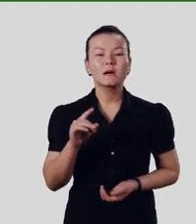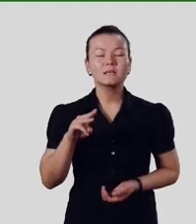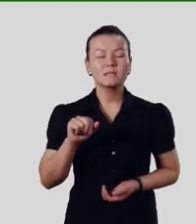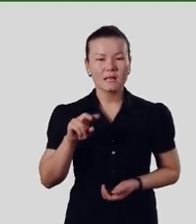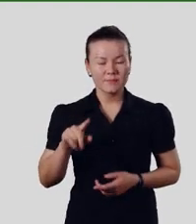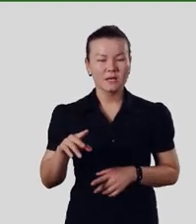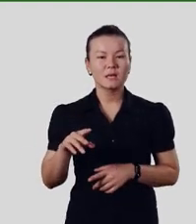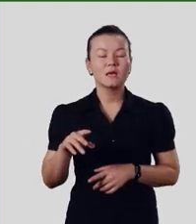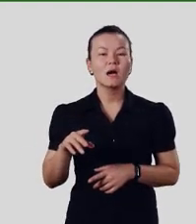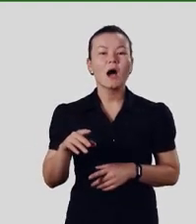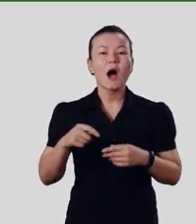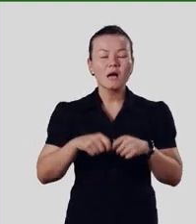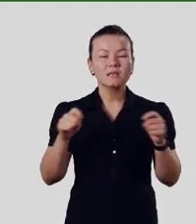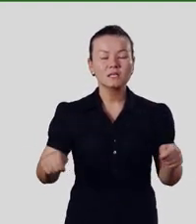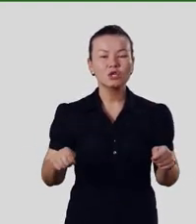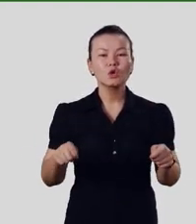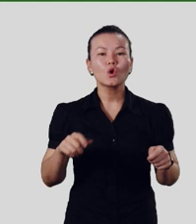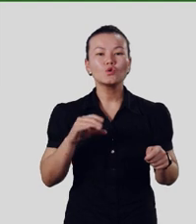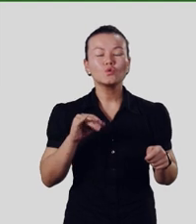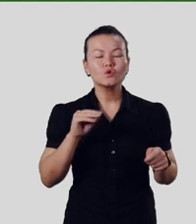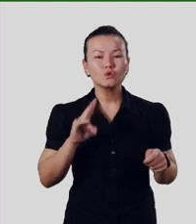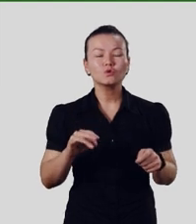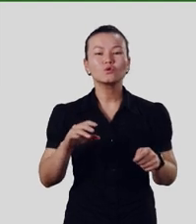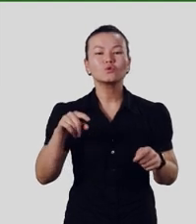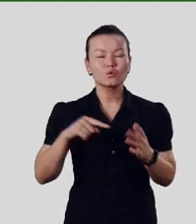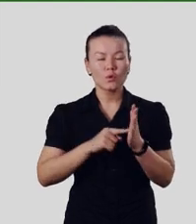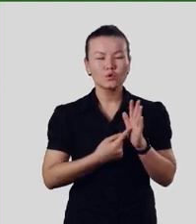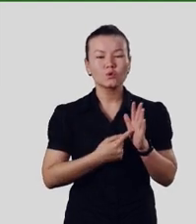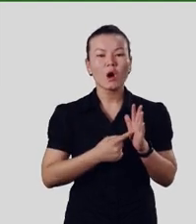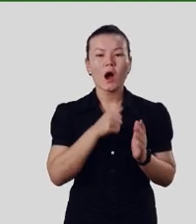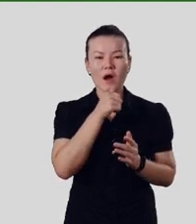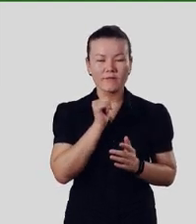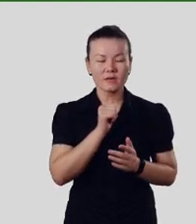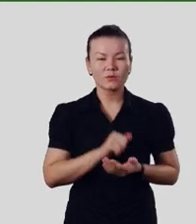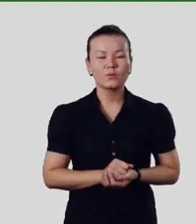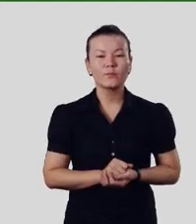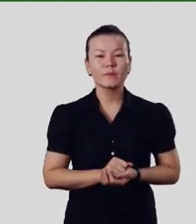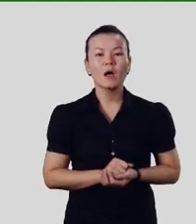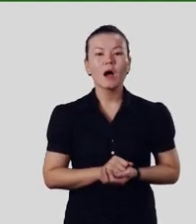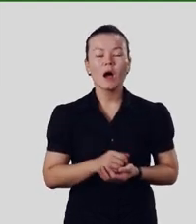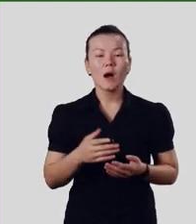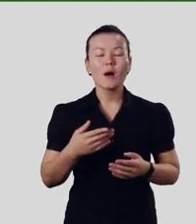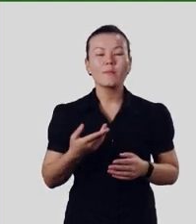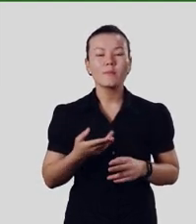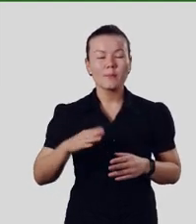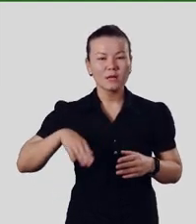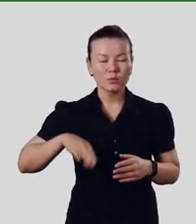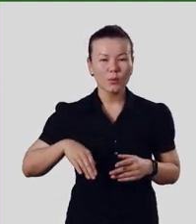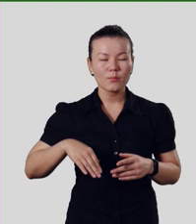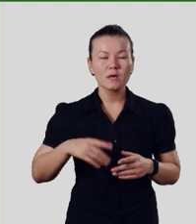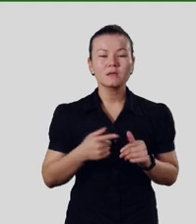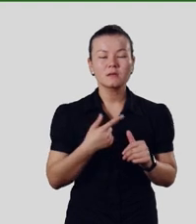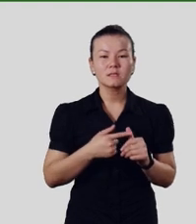Бартоломео Диаш открыл южную точку Африки – мыс Бурь. Впоследствии переименован в